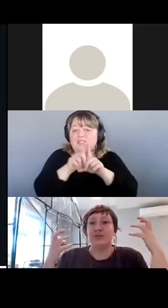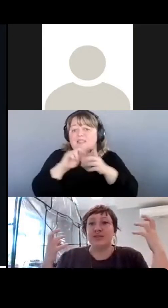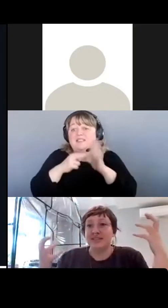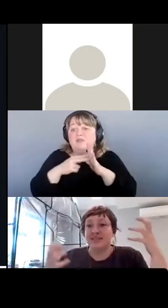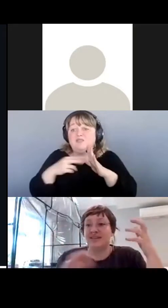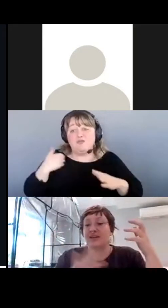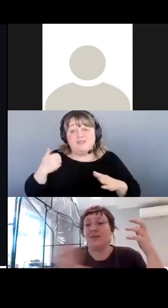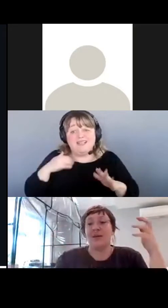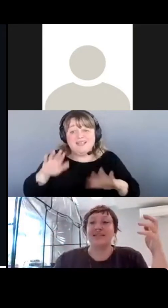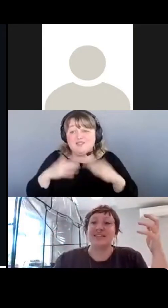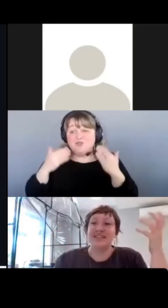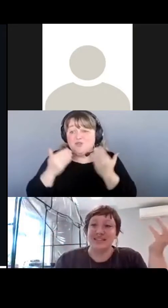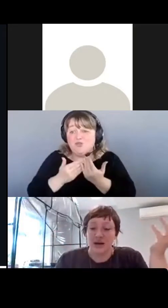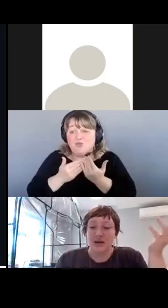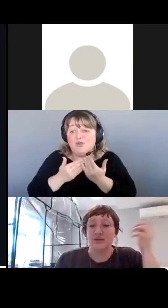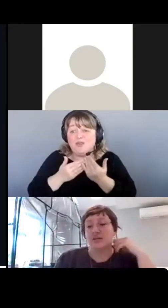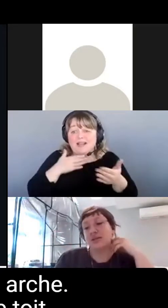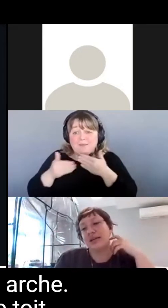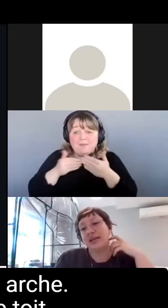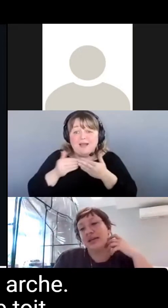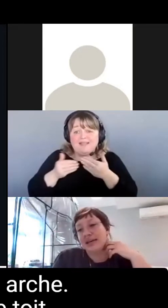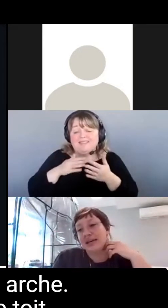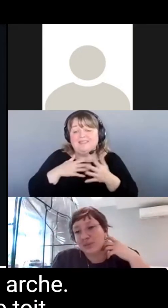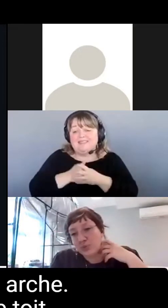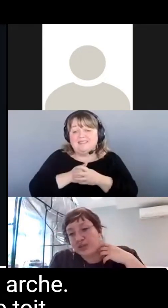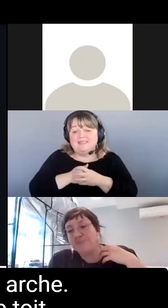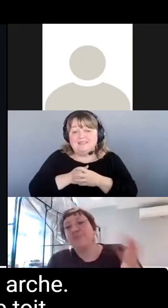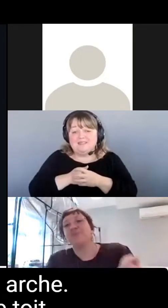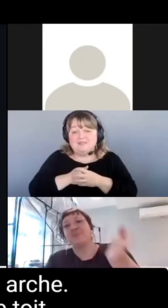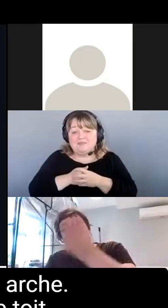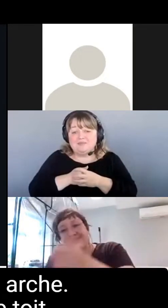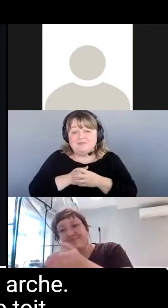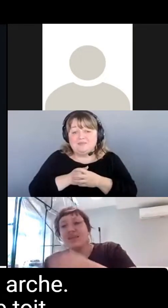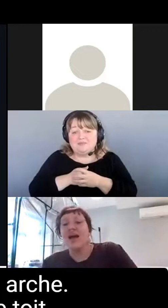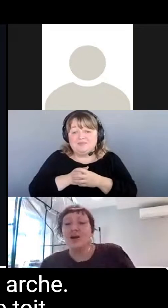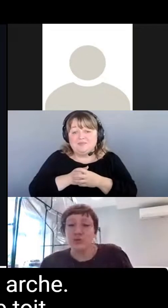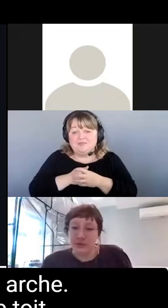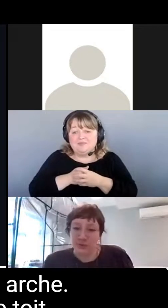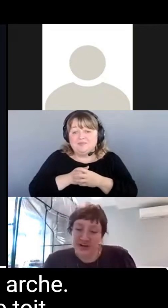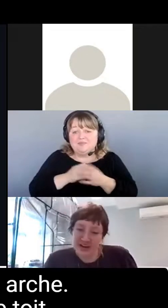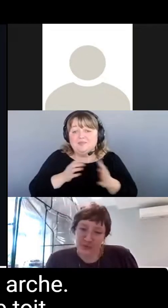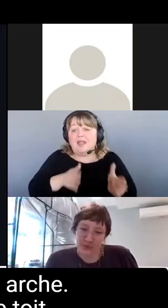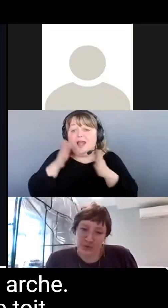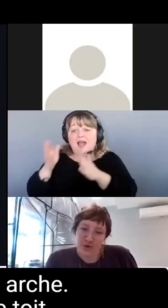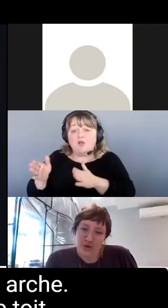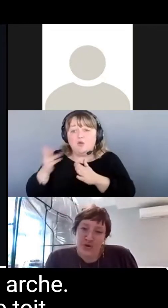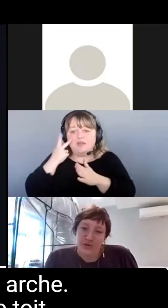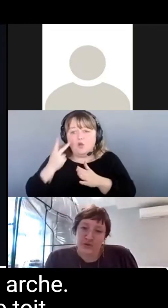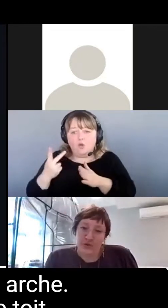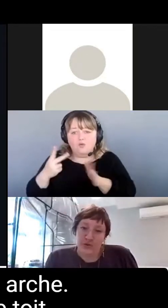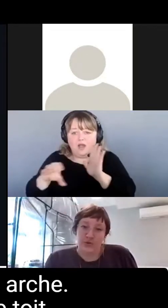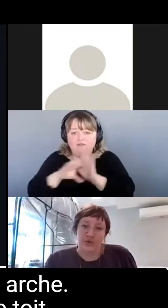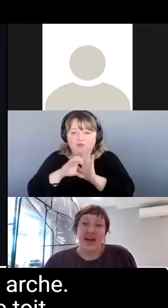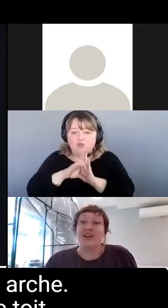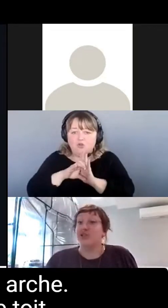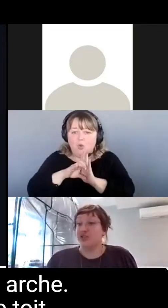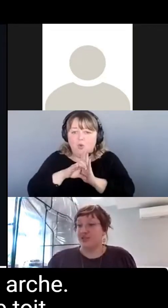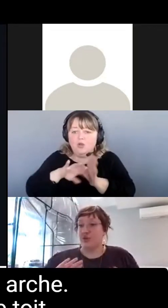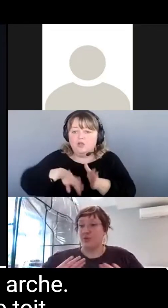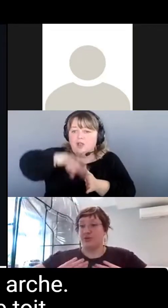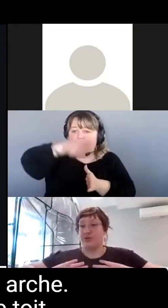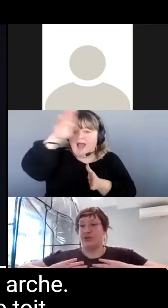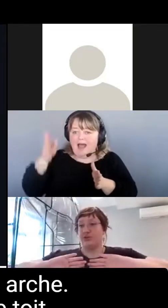toutes les petites parcelles d'espace. Et puis, à côté, on voit la photo d'un